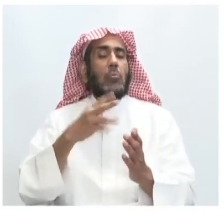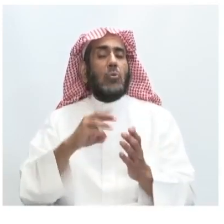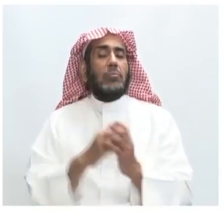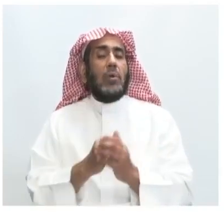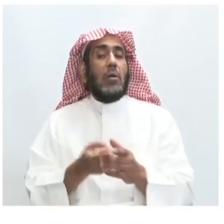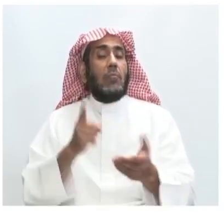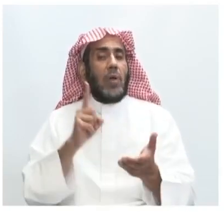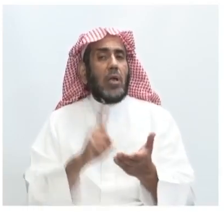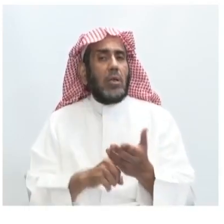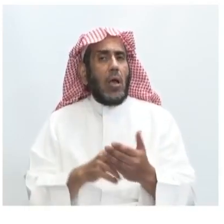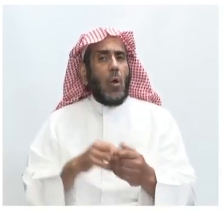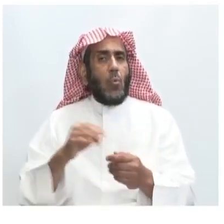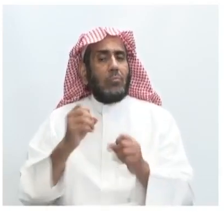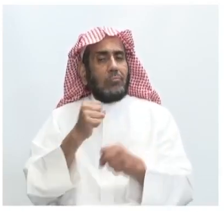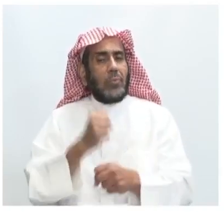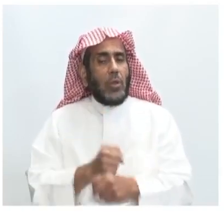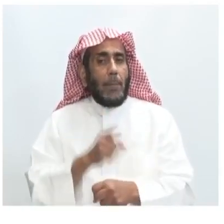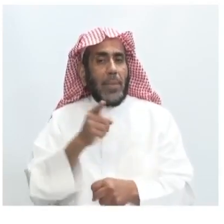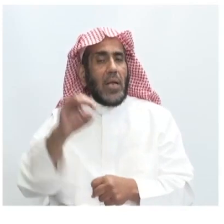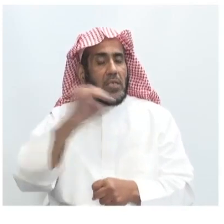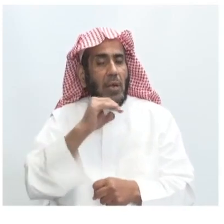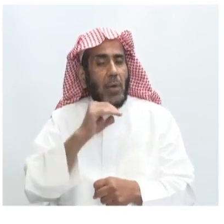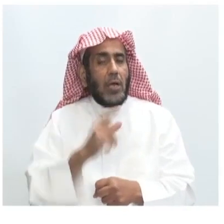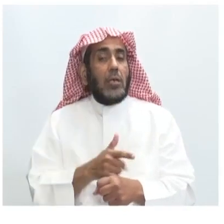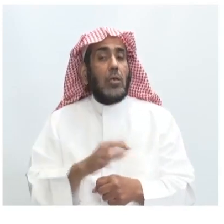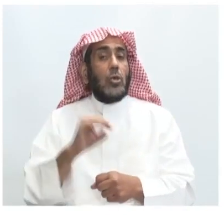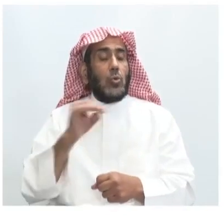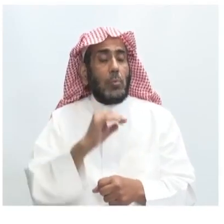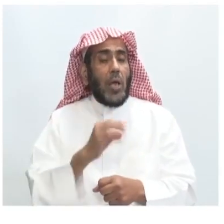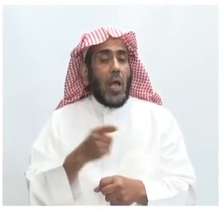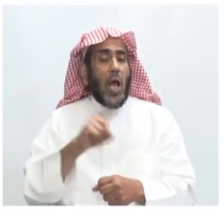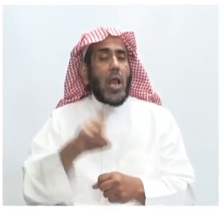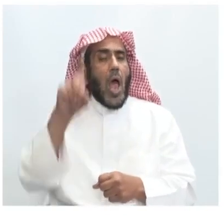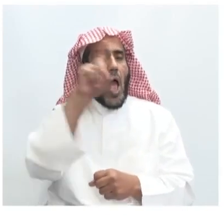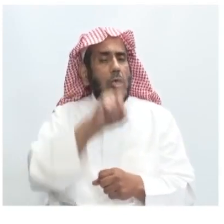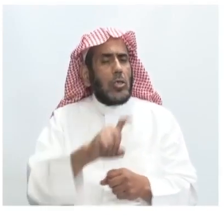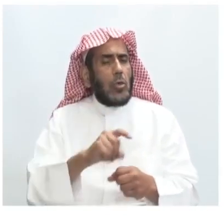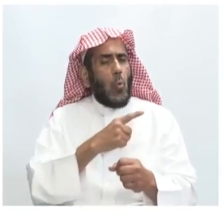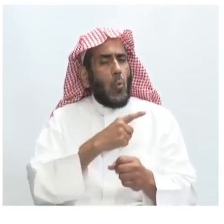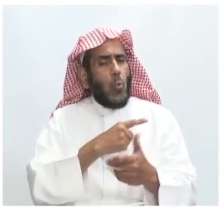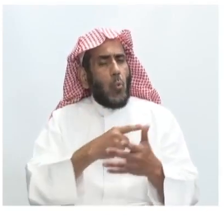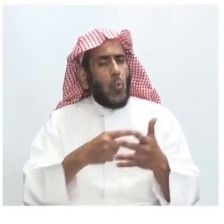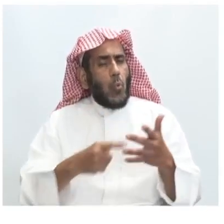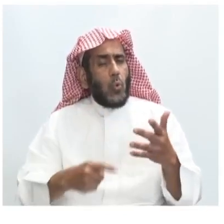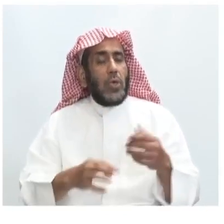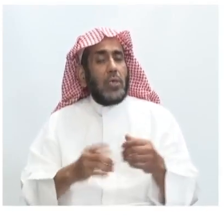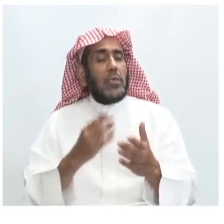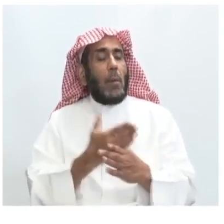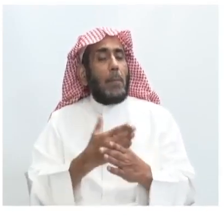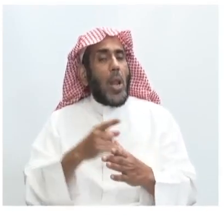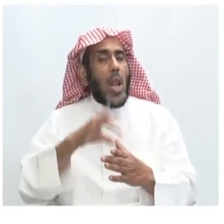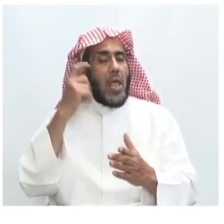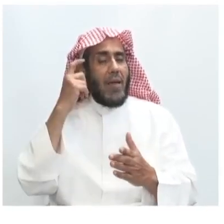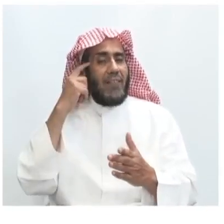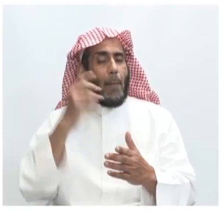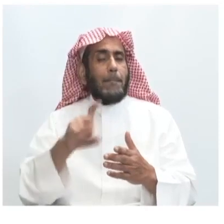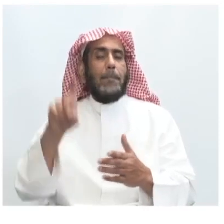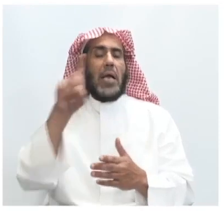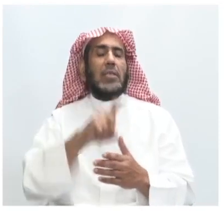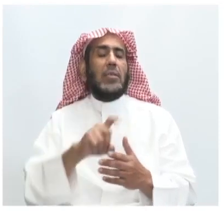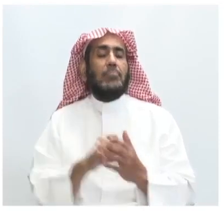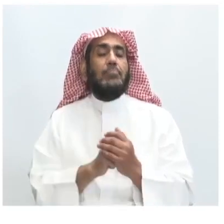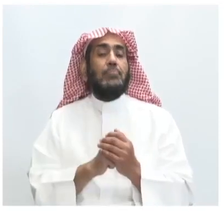فانه ينتظر منك اجابه تجيب بها عن اسئلته ليفهم ما يسال